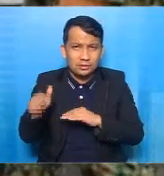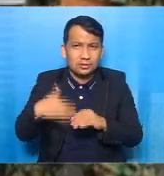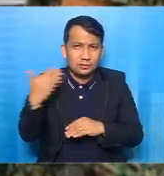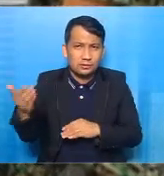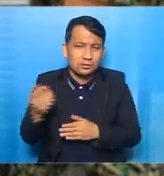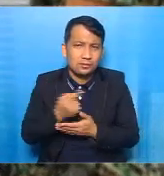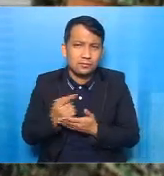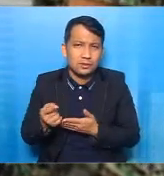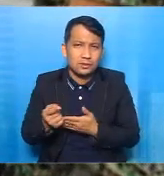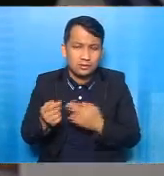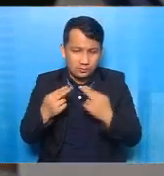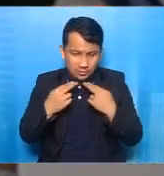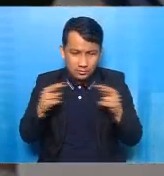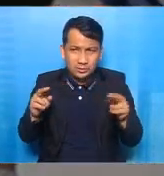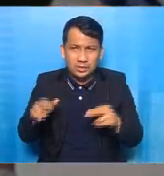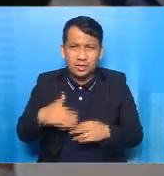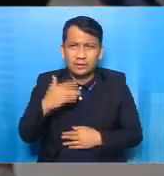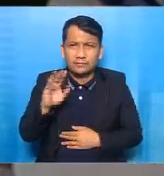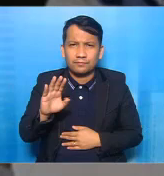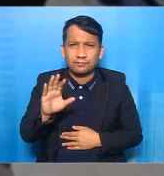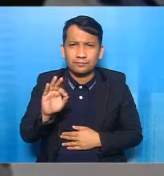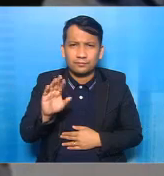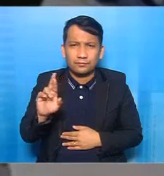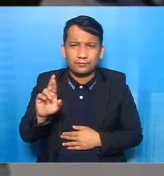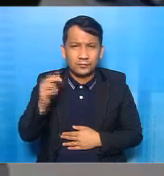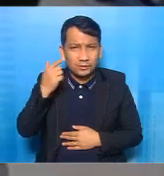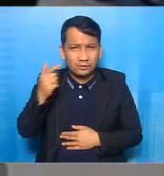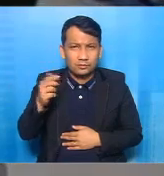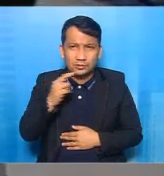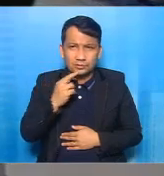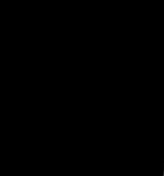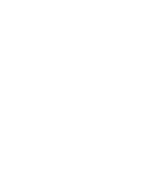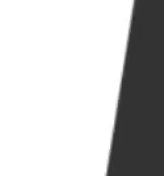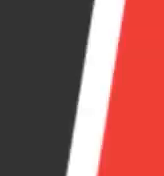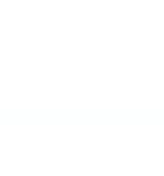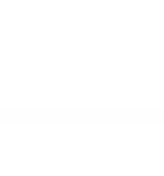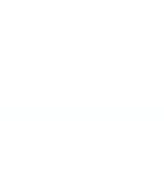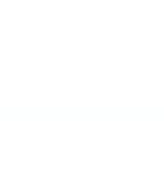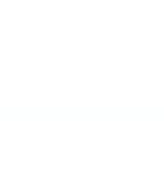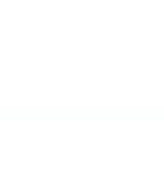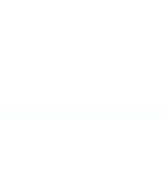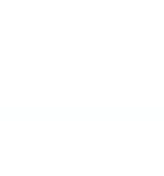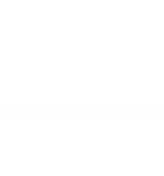sa susunod. Nagbabalita mula sa Frontline, Greg Gregorio, News 5.